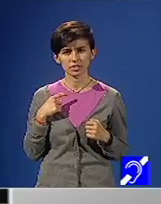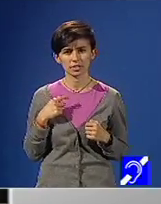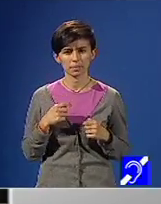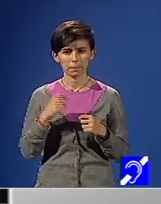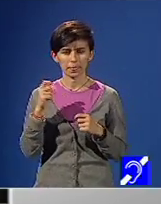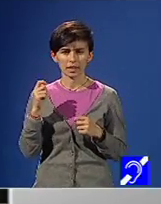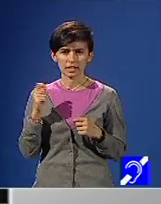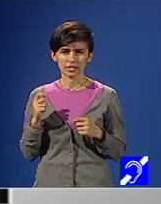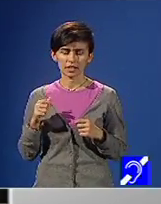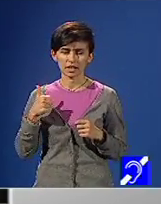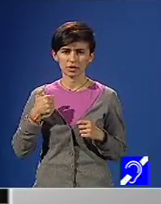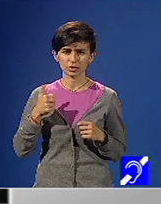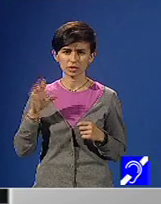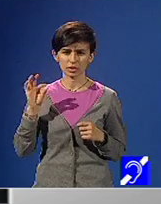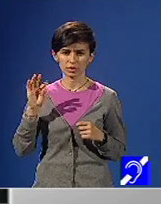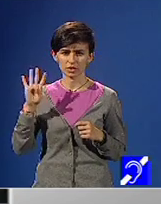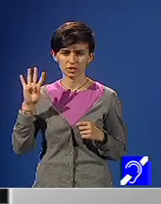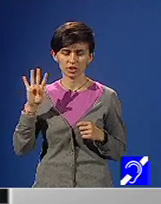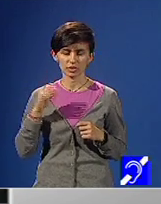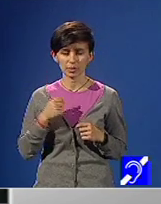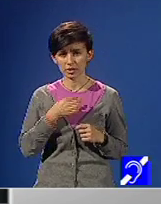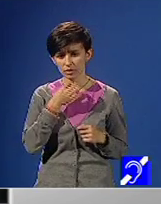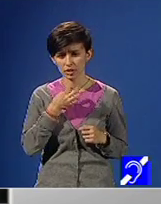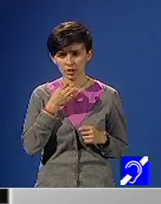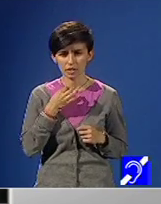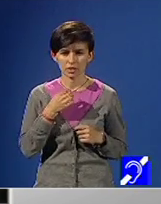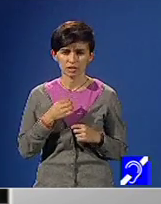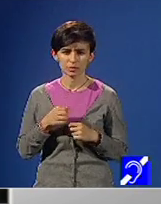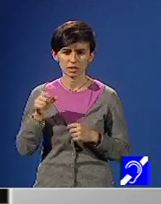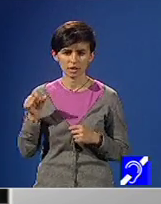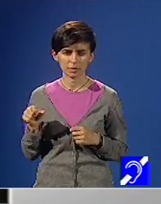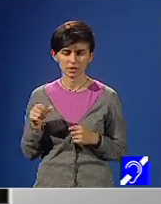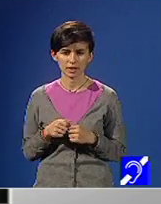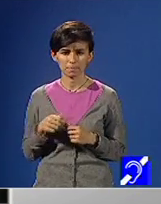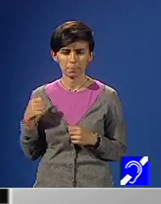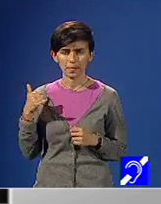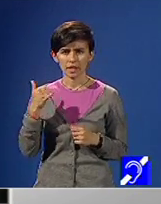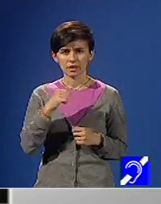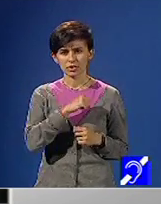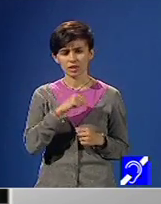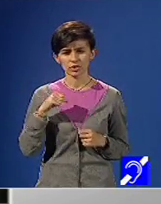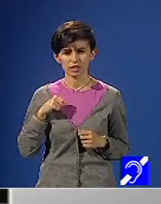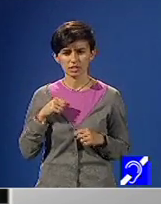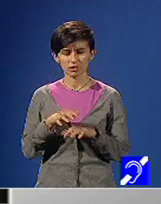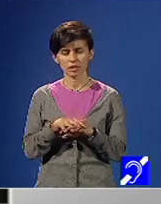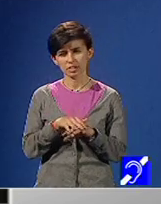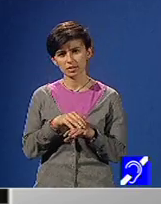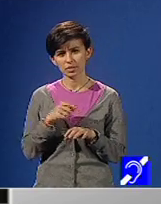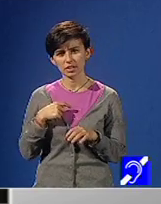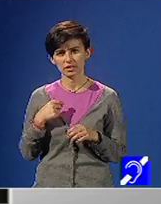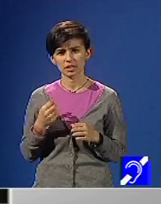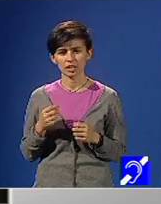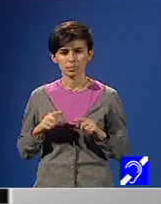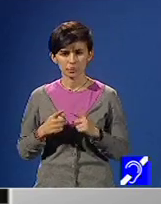numărul 124, Israel, spune protagonistul știrii noastre. Tony călătorește singur, simte că asta e cea mai